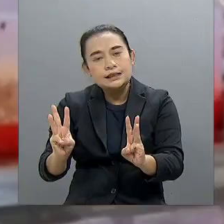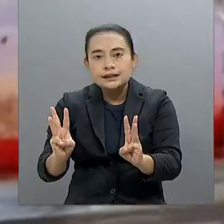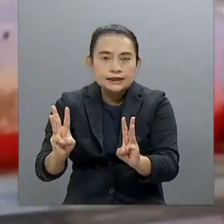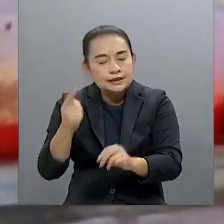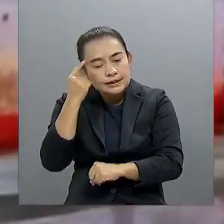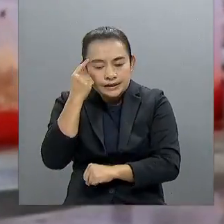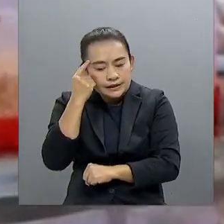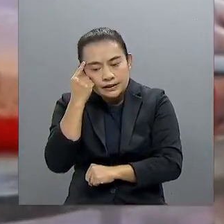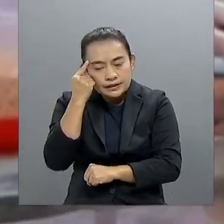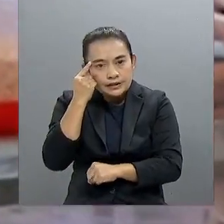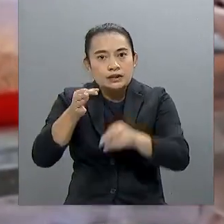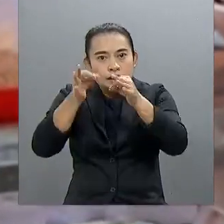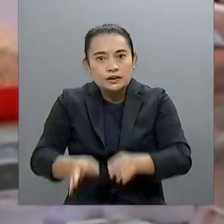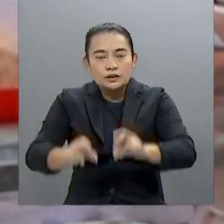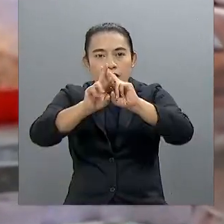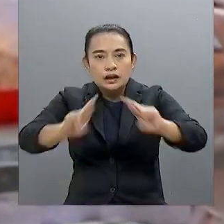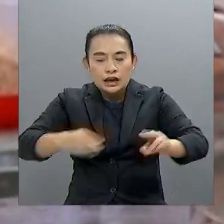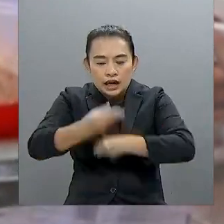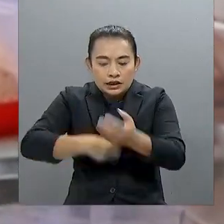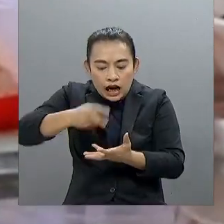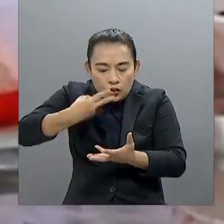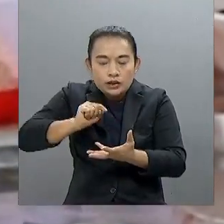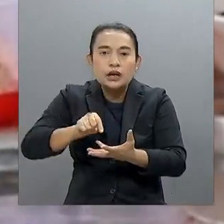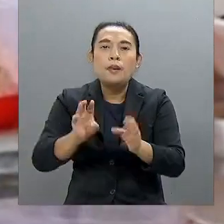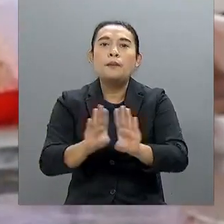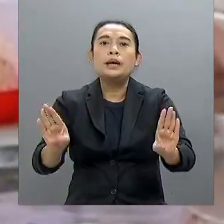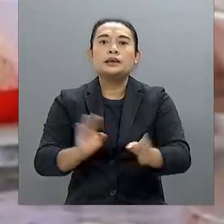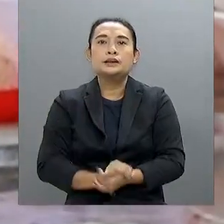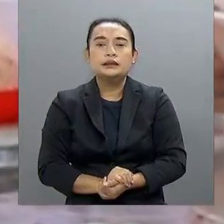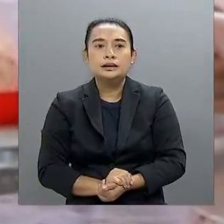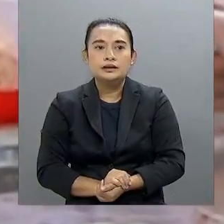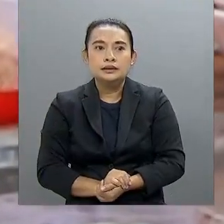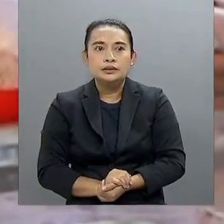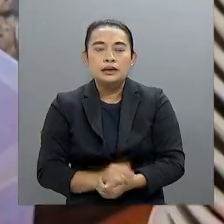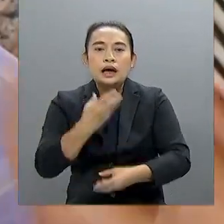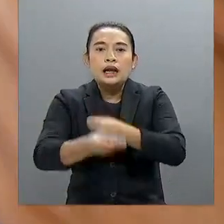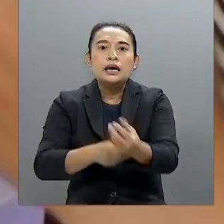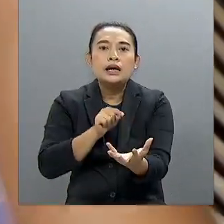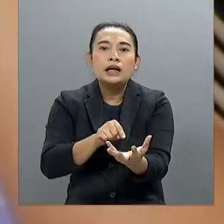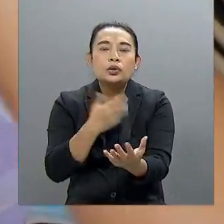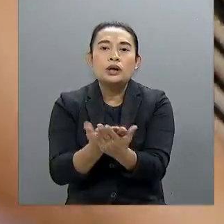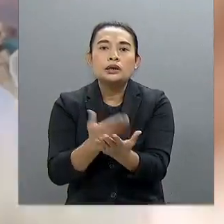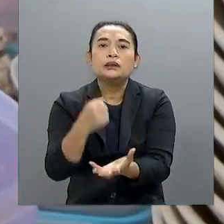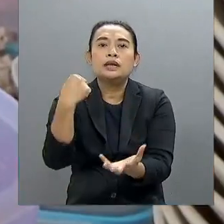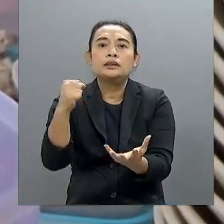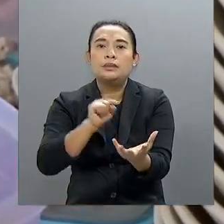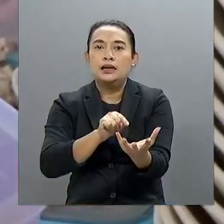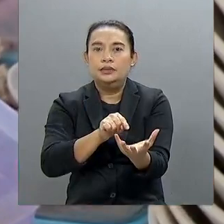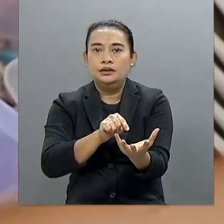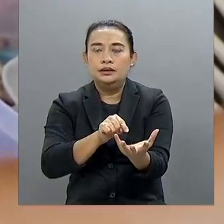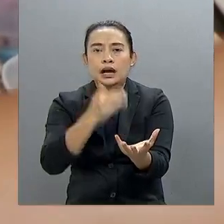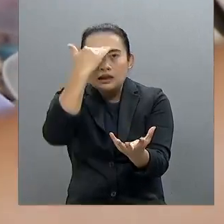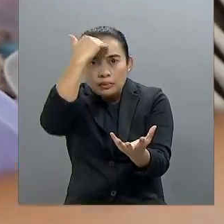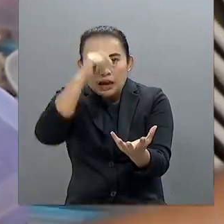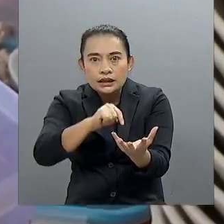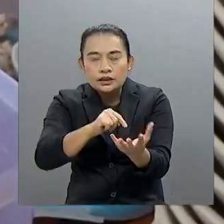ร้านขอยกวยเตียวโดยอายเดยน์การเลือกทจะขายกวเตียว ในราคาเพีงแค่สิบบาทเกิดจากการที่ในสถานการณช่งนี้